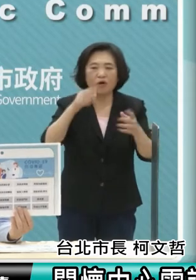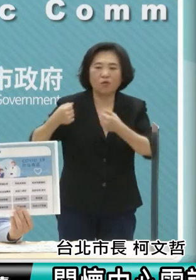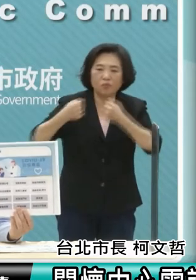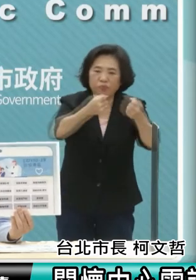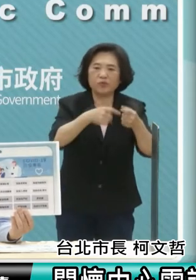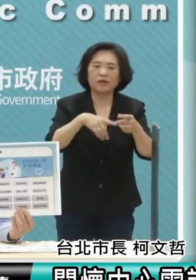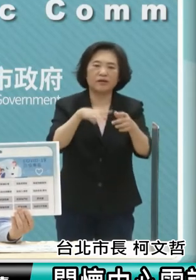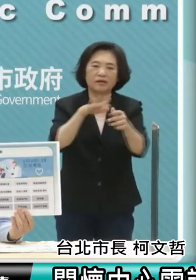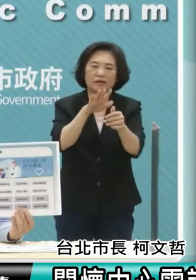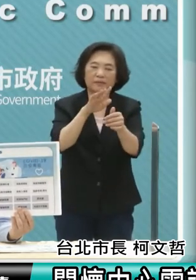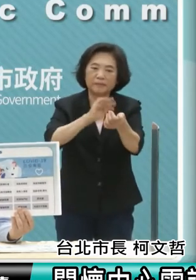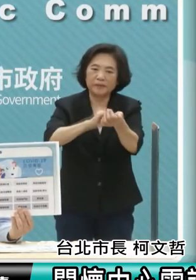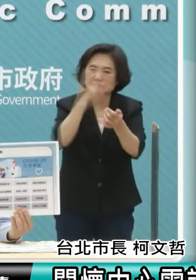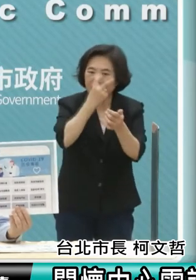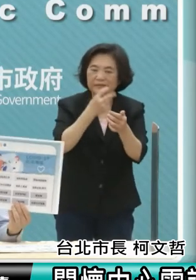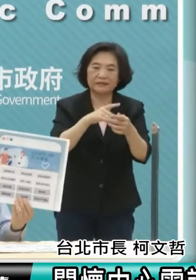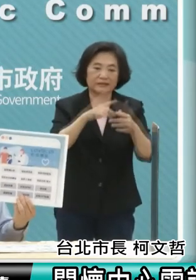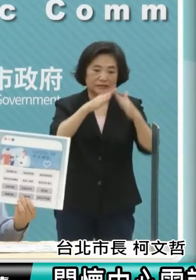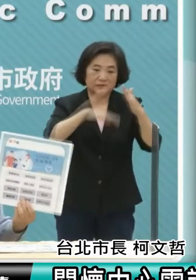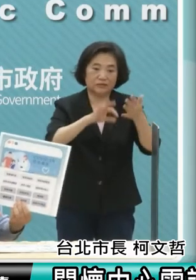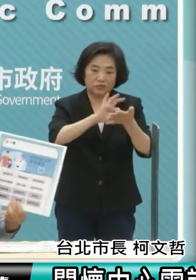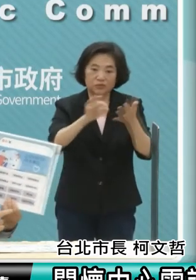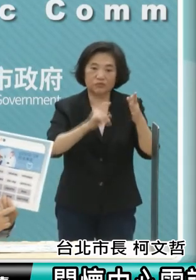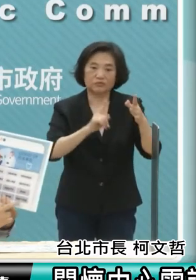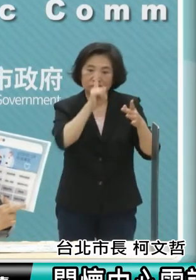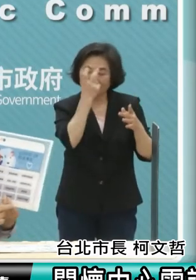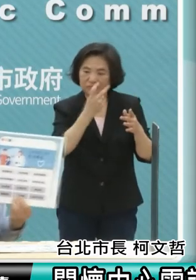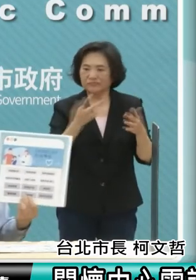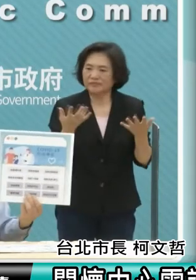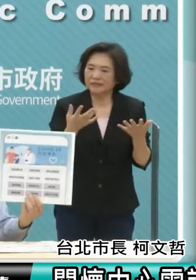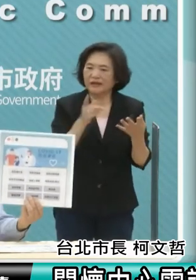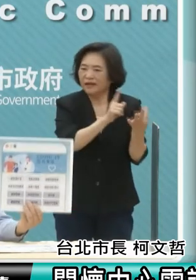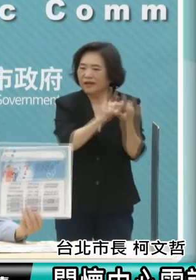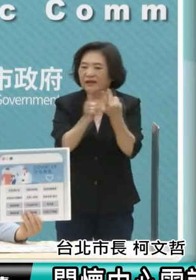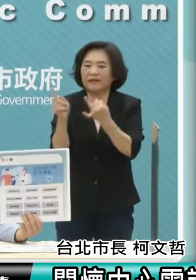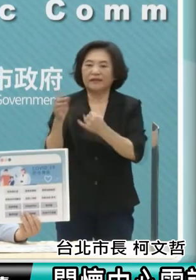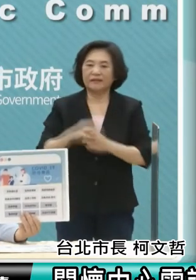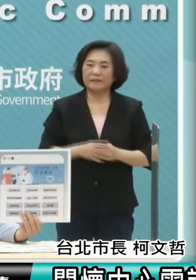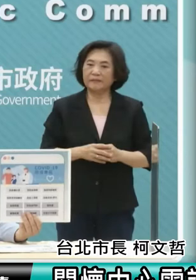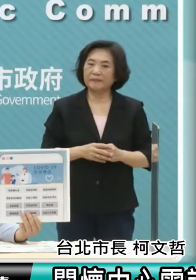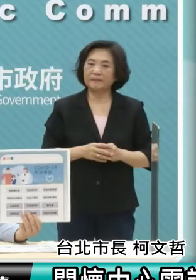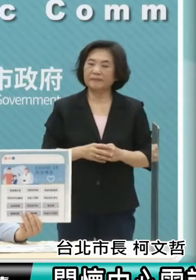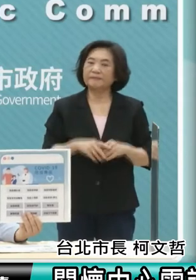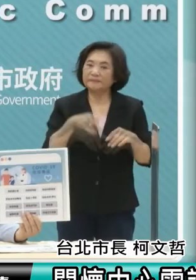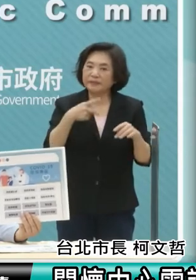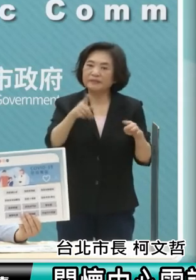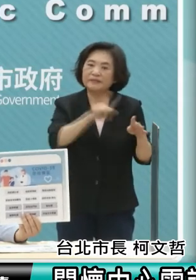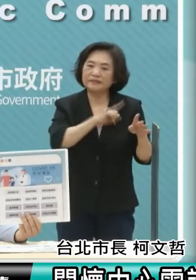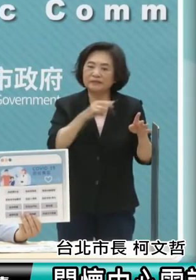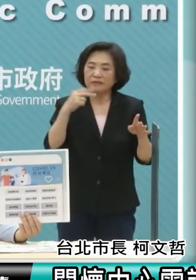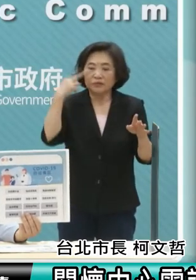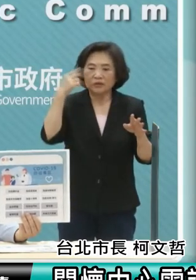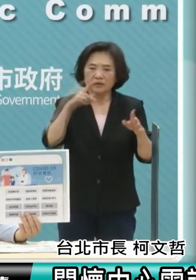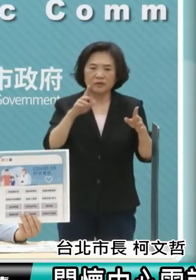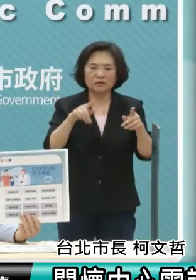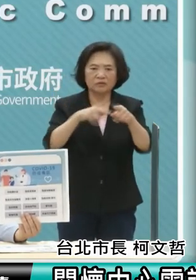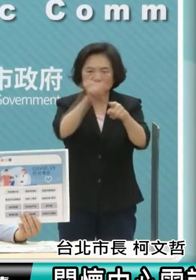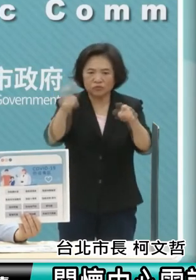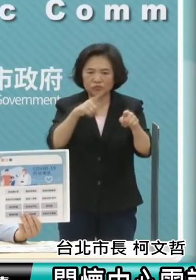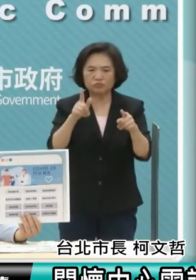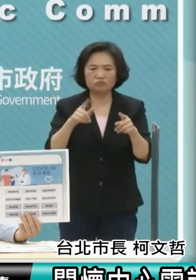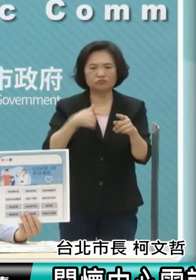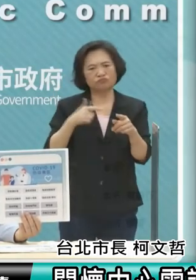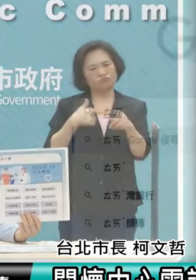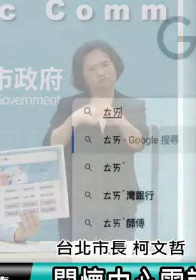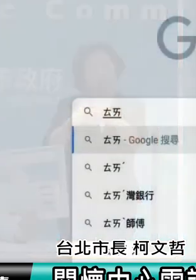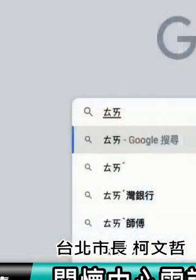啦、医疗照护，还有家用快筛。还有一点有时候你还可以自己你觉得里面没有你要问题的，